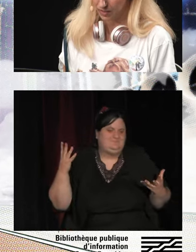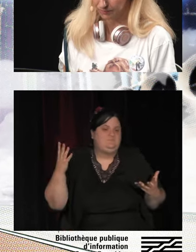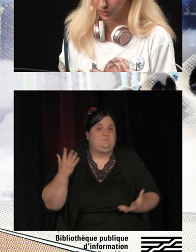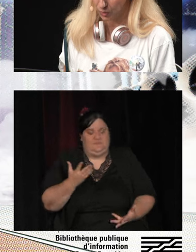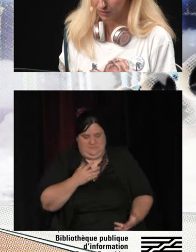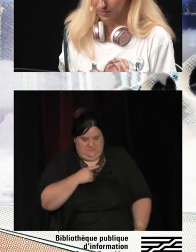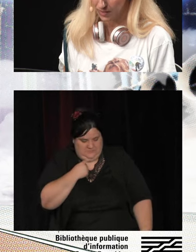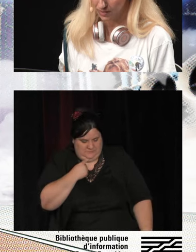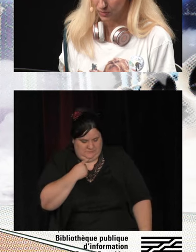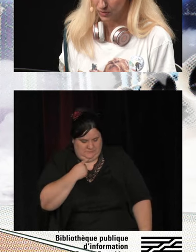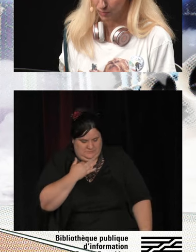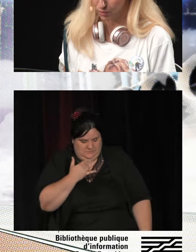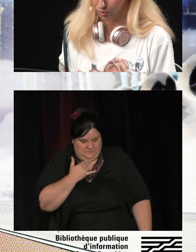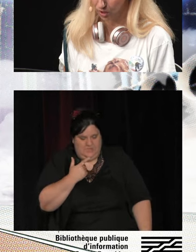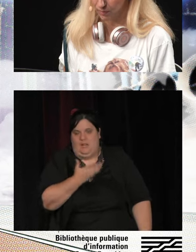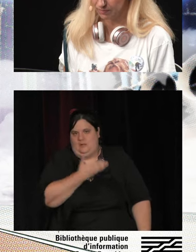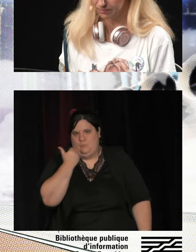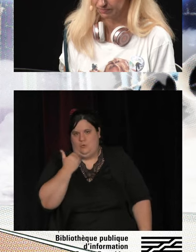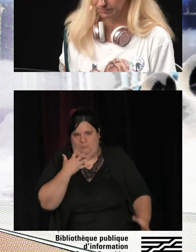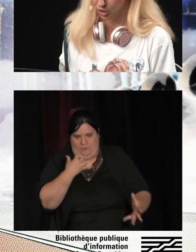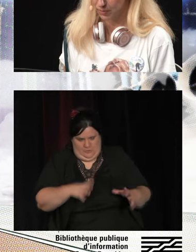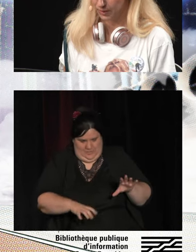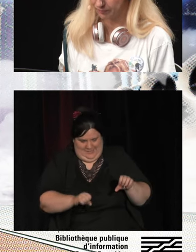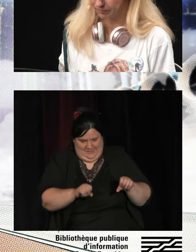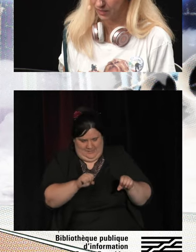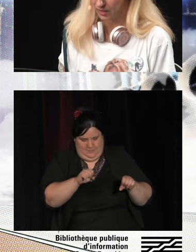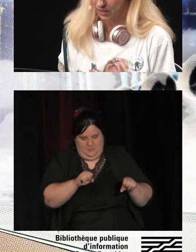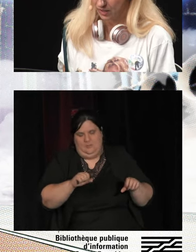est dans la mouise là. Non, on va faire ça. Comme ça, on sera plus trop dans la.